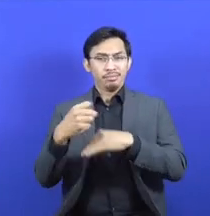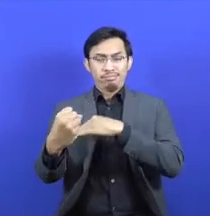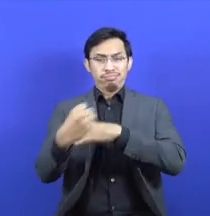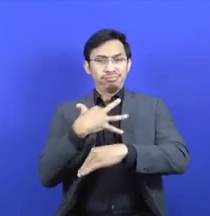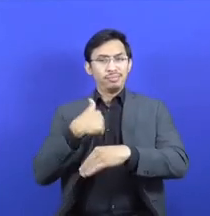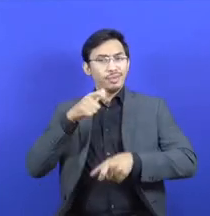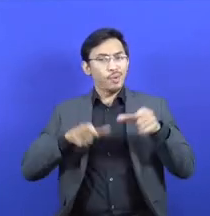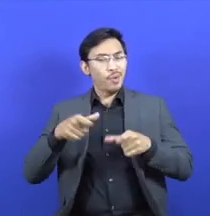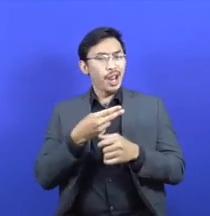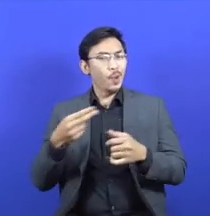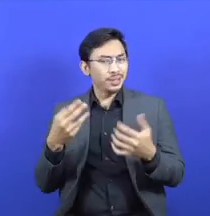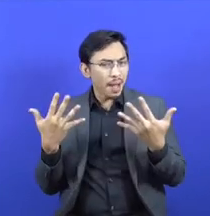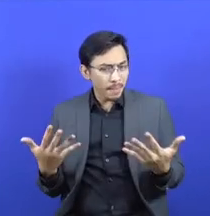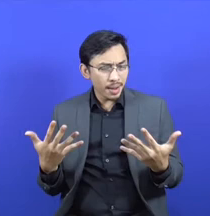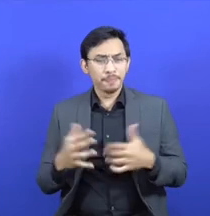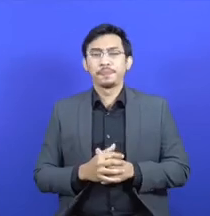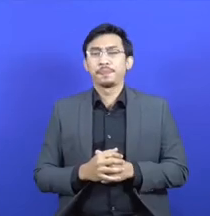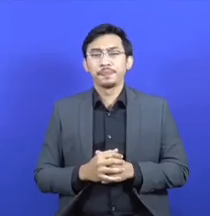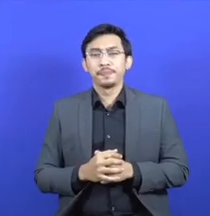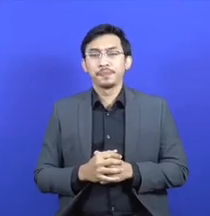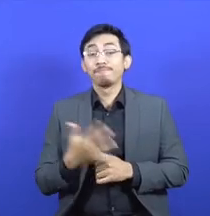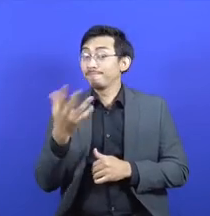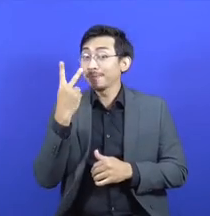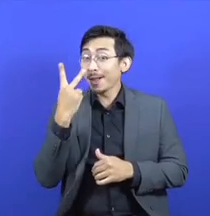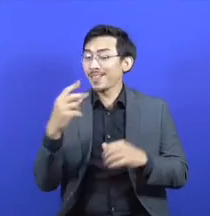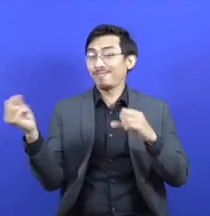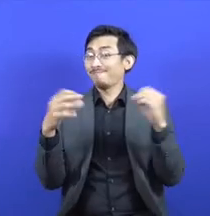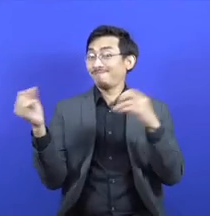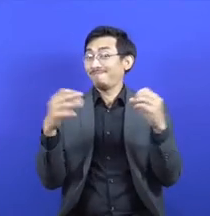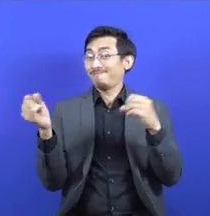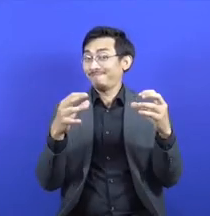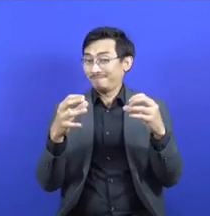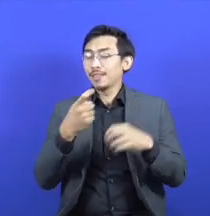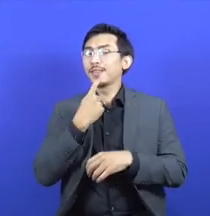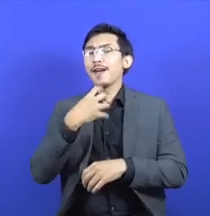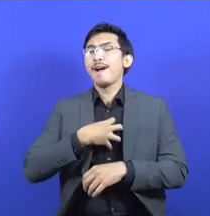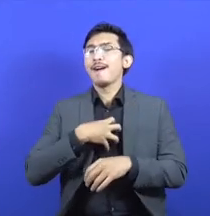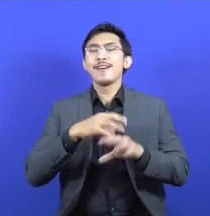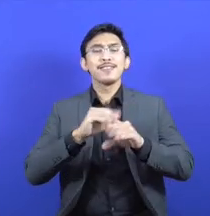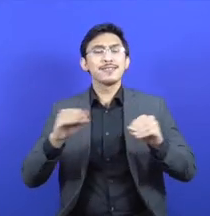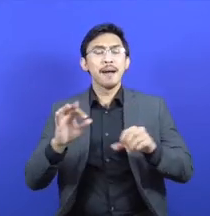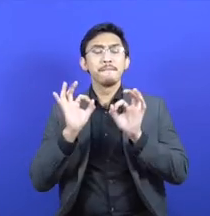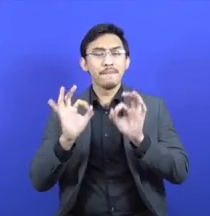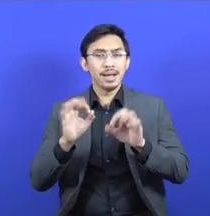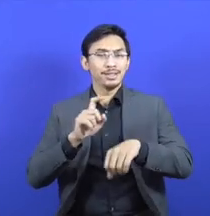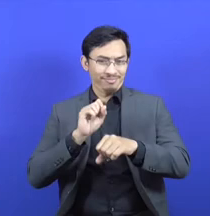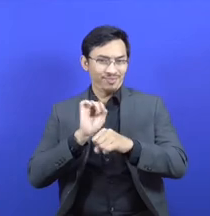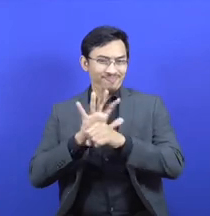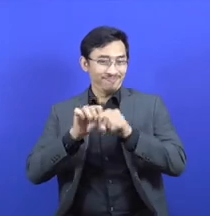bagi kita sebagai warga negara Indonesia? Yuk, mari kita simak percakapan mengenai hak-hak pekerja selama masa